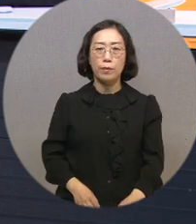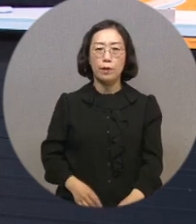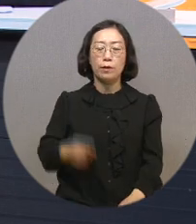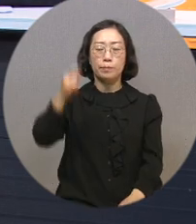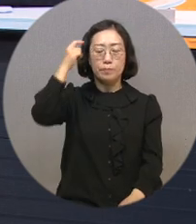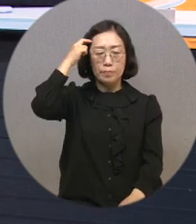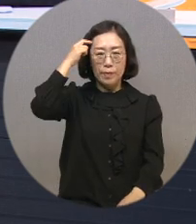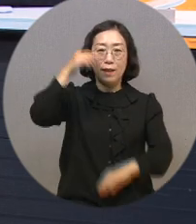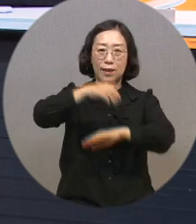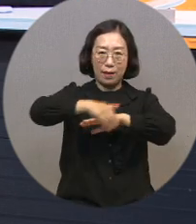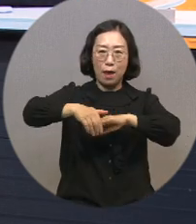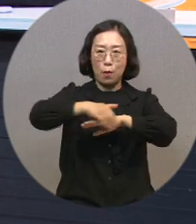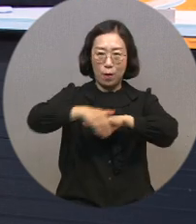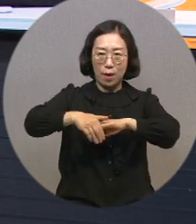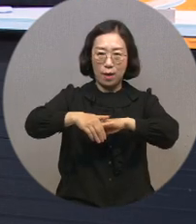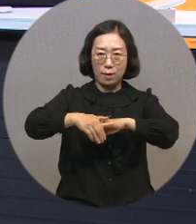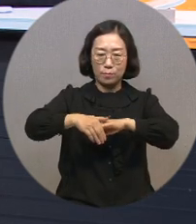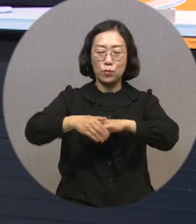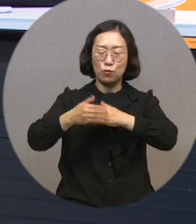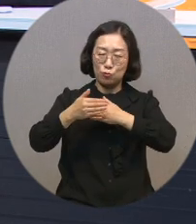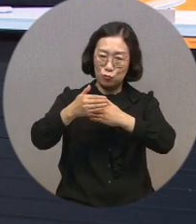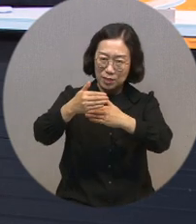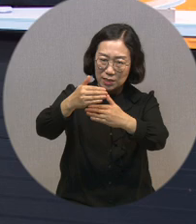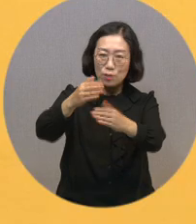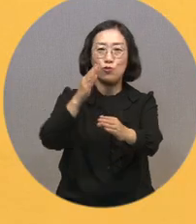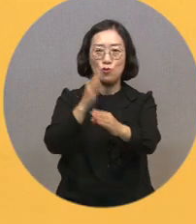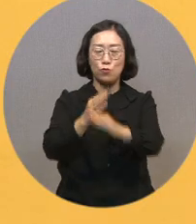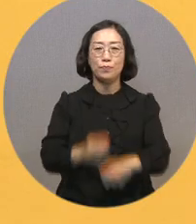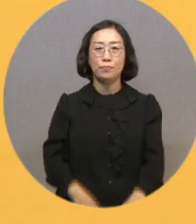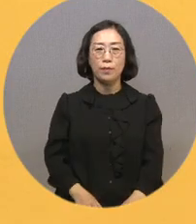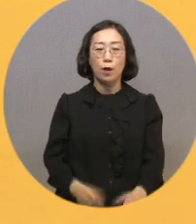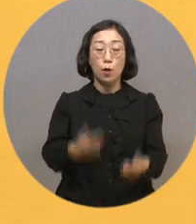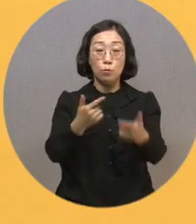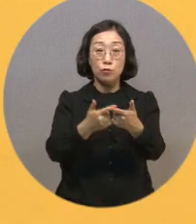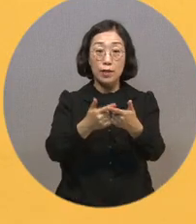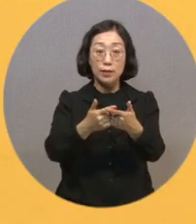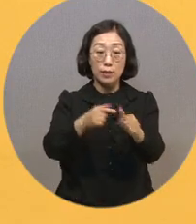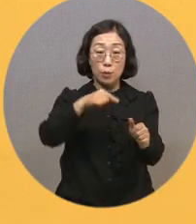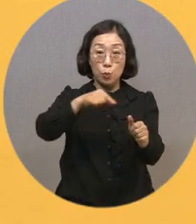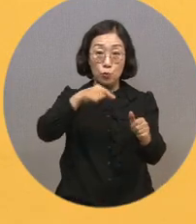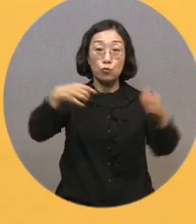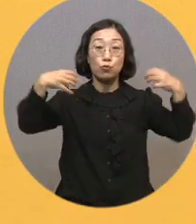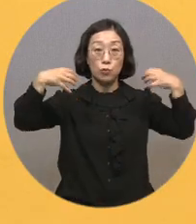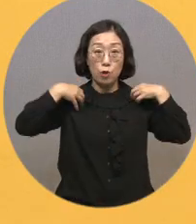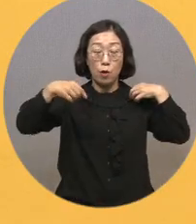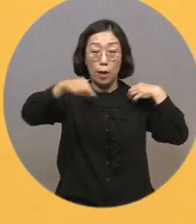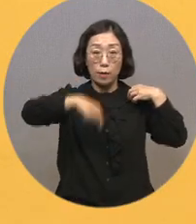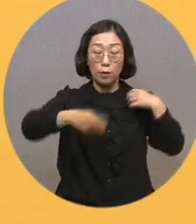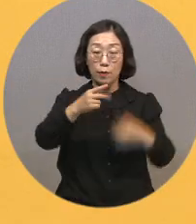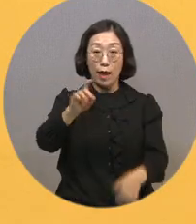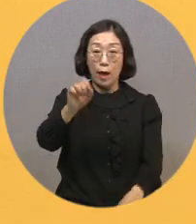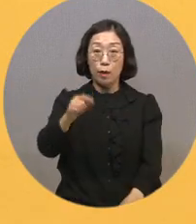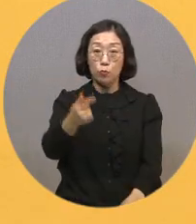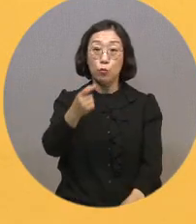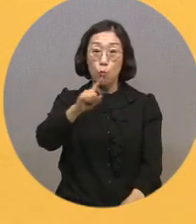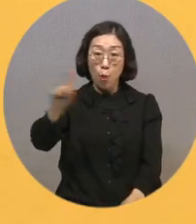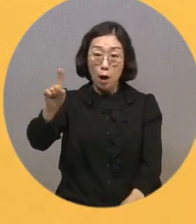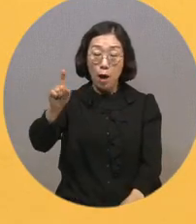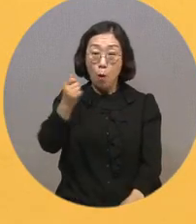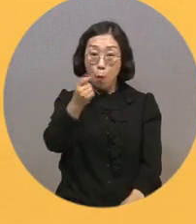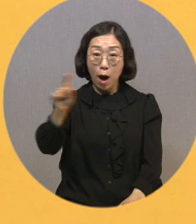구상을 하고 추진을 하고 있습니다. 그렇군요. 자, 부산시 교육청에서 이 다문화 학생들을 위한